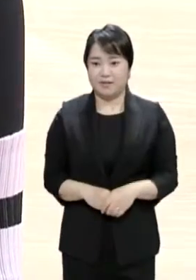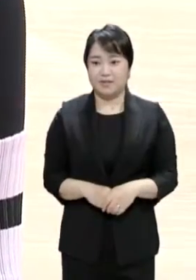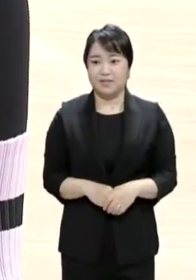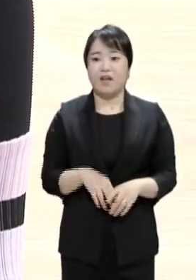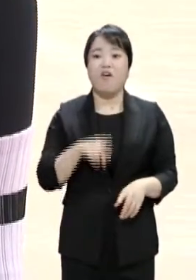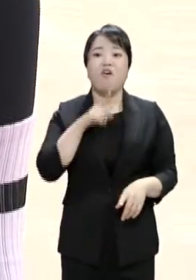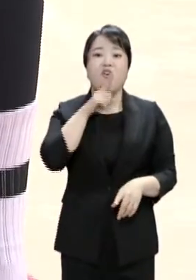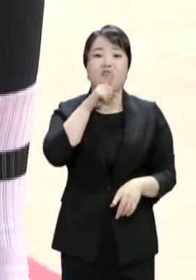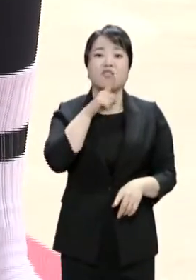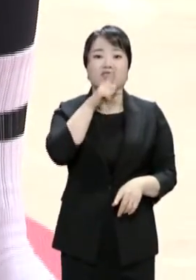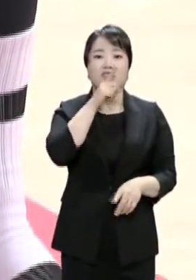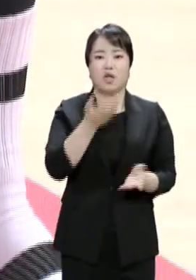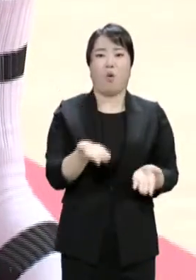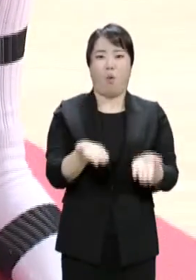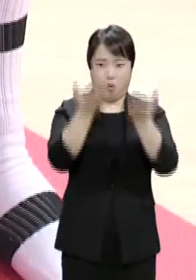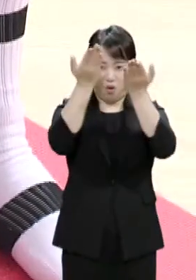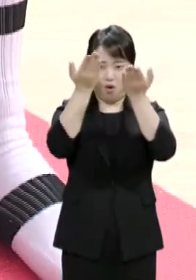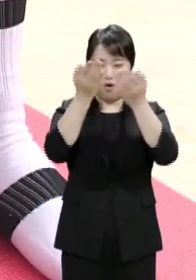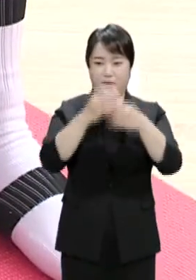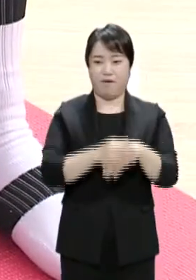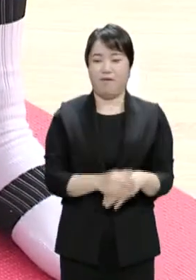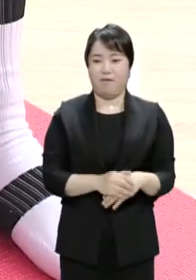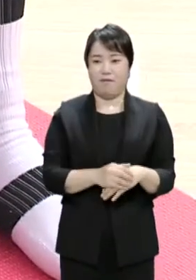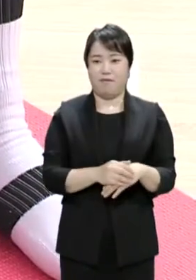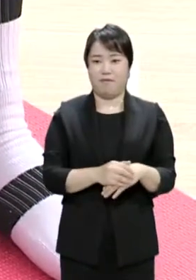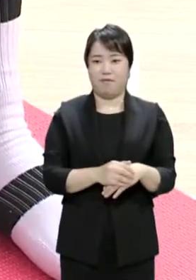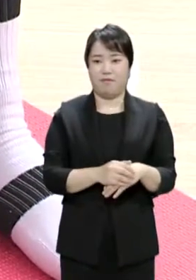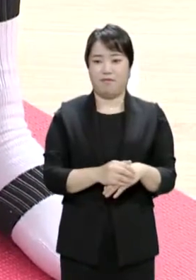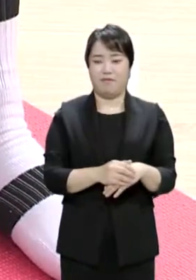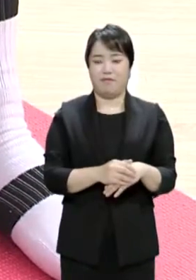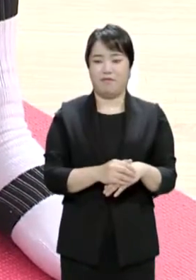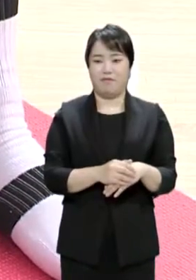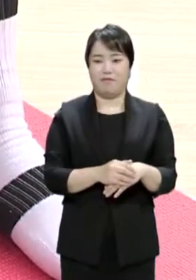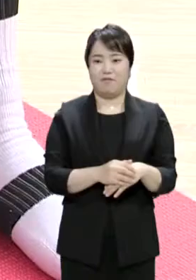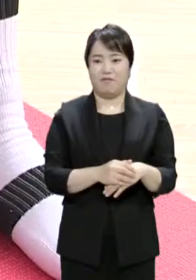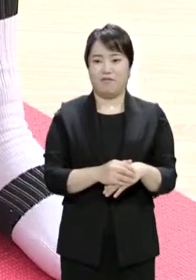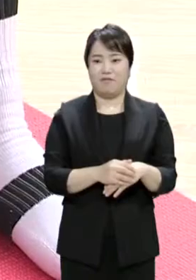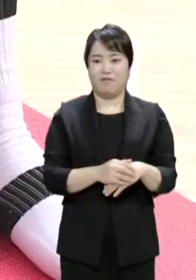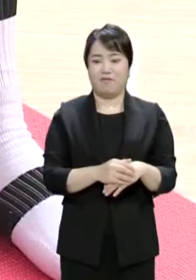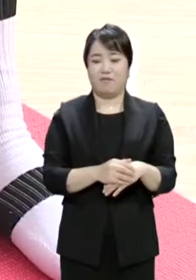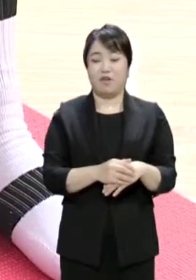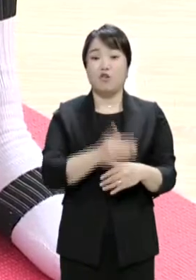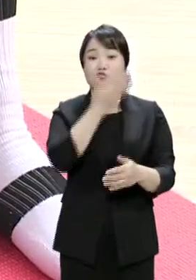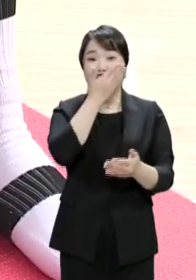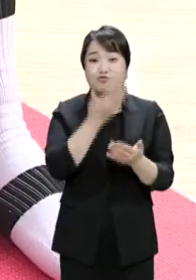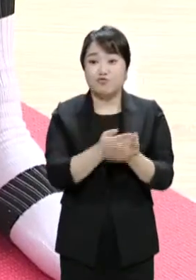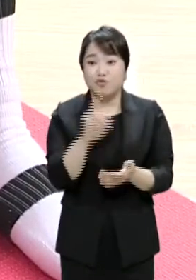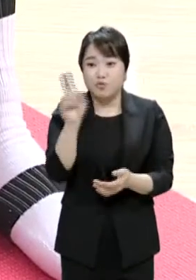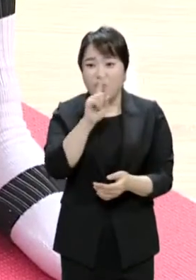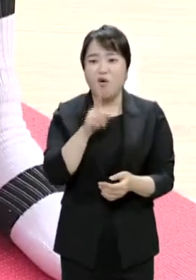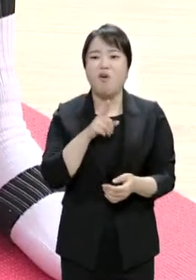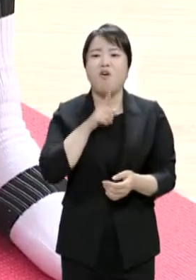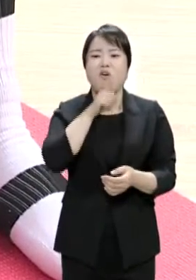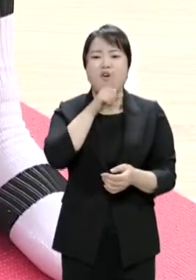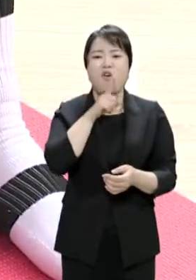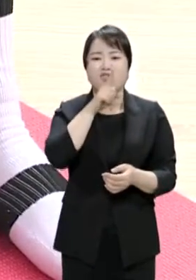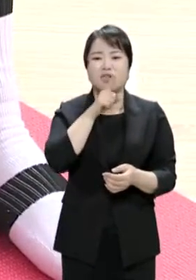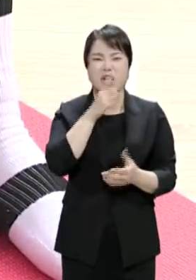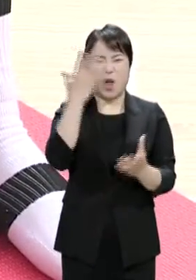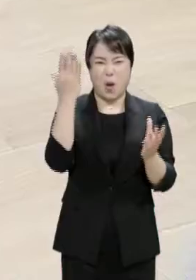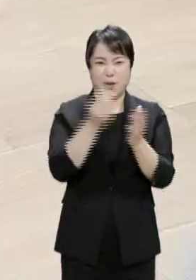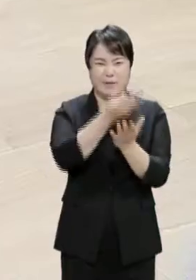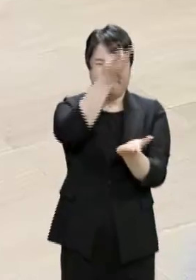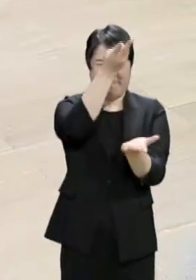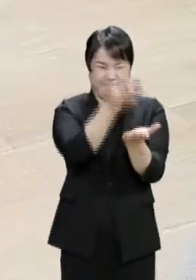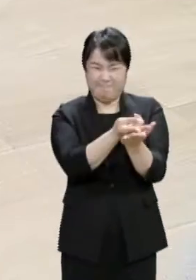엉덩이를 위로 쭉 들어 올린 상태에서 내려주실 건데요. 이때 중요한 포인트는 엉덩이가 바닥에 완전히